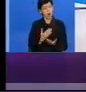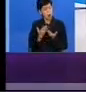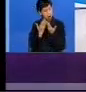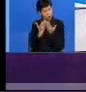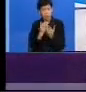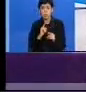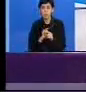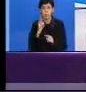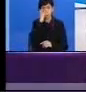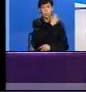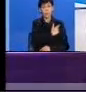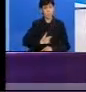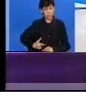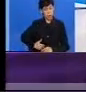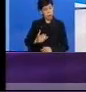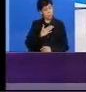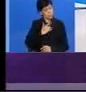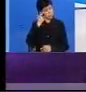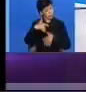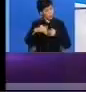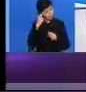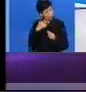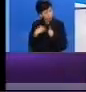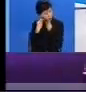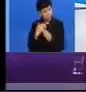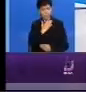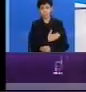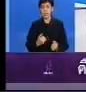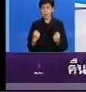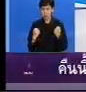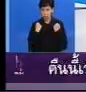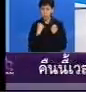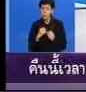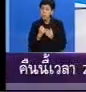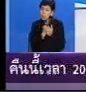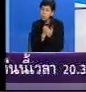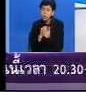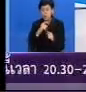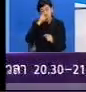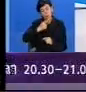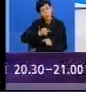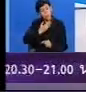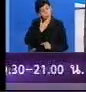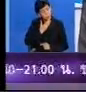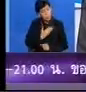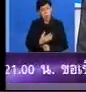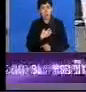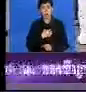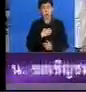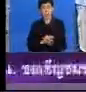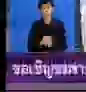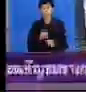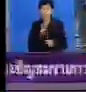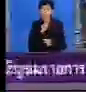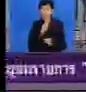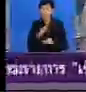พรให้พระบาทสมเด็จพระเจ้าอยู่หัวค่ะทรงมีพระพรนามัยแข็งแรงเป็นมิ่งขวัญของปวงชนชาวไทยตลอดไปค่ะ สวนดุสิต